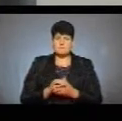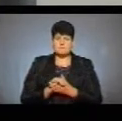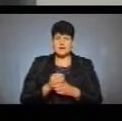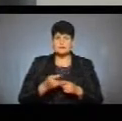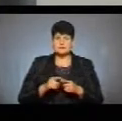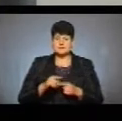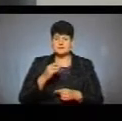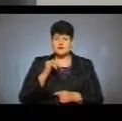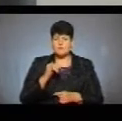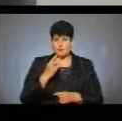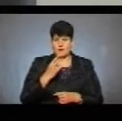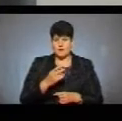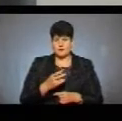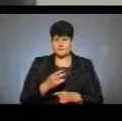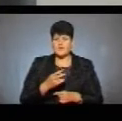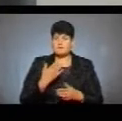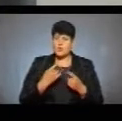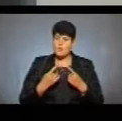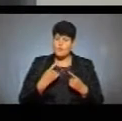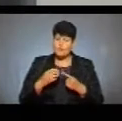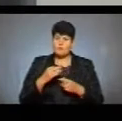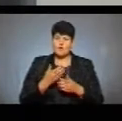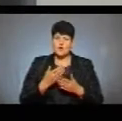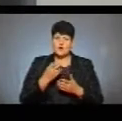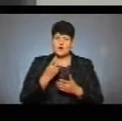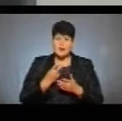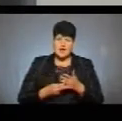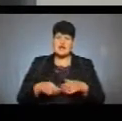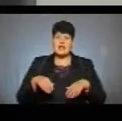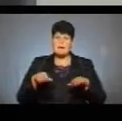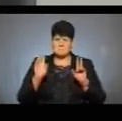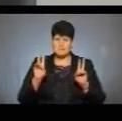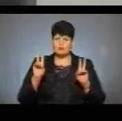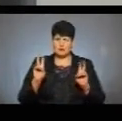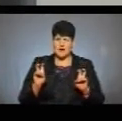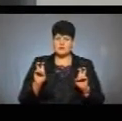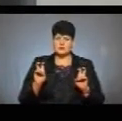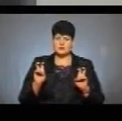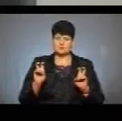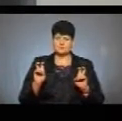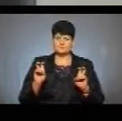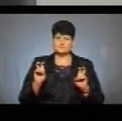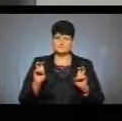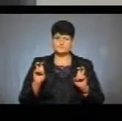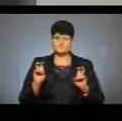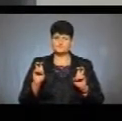погано. Але ми говоримо про капітуляцію в контексті